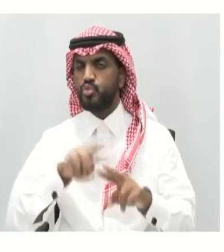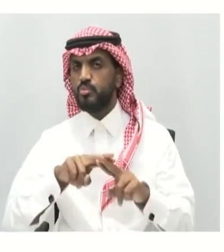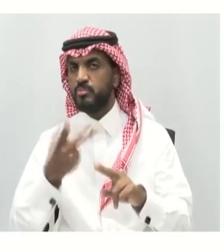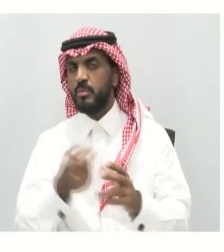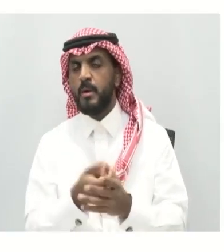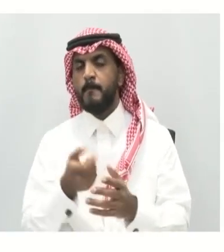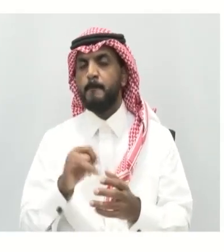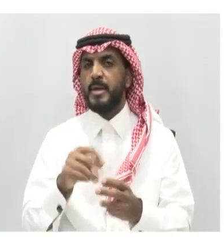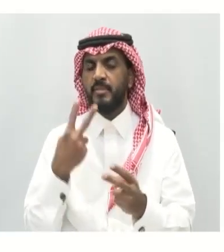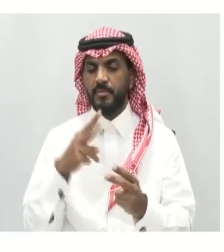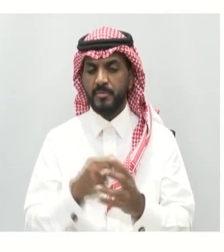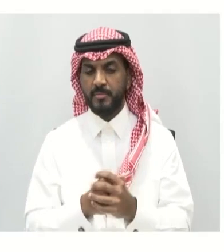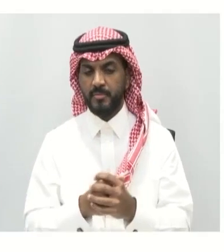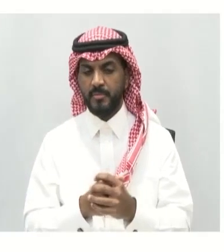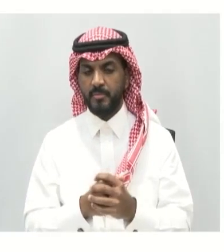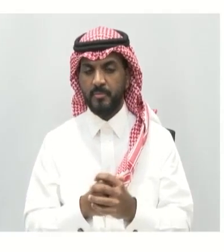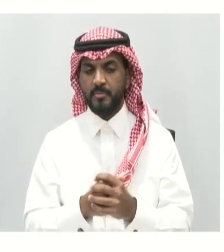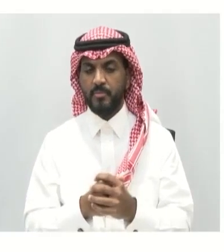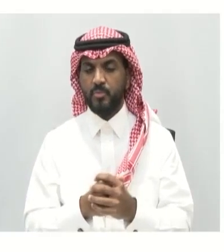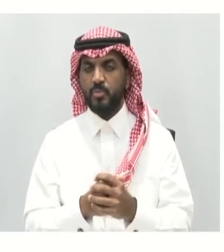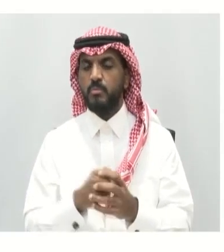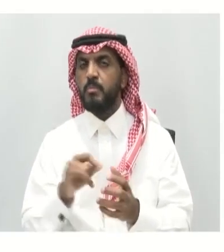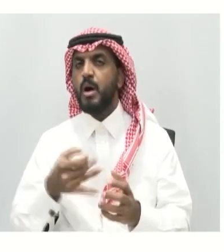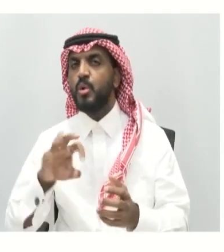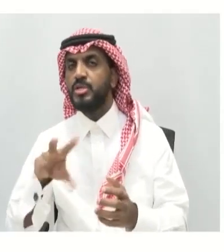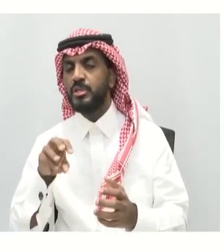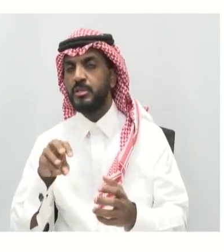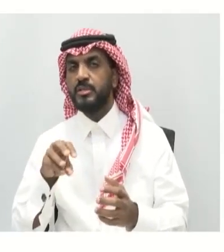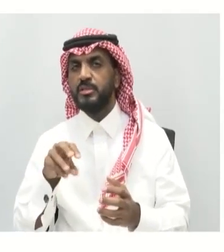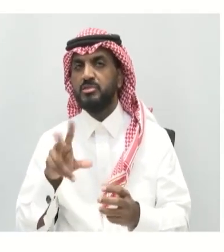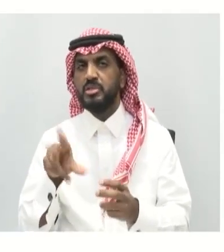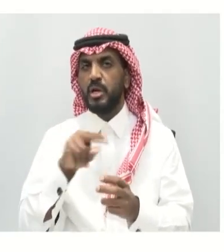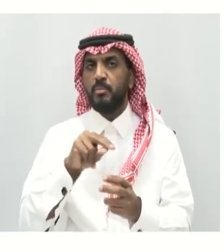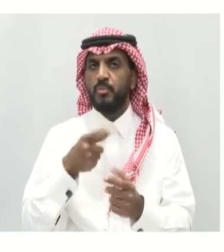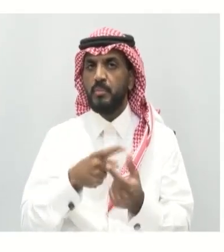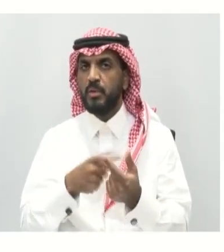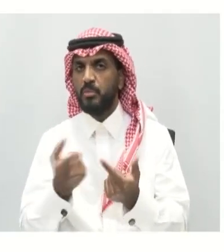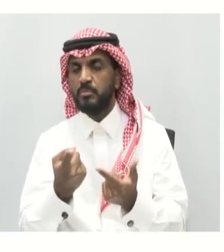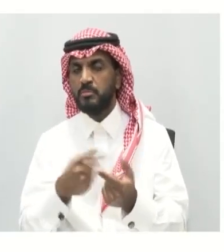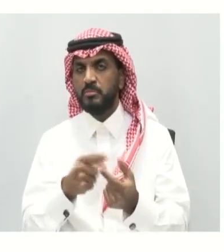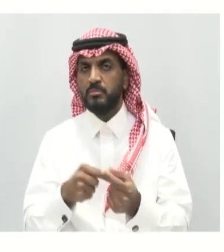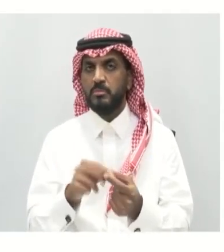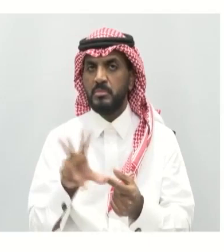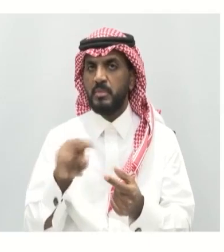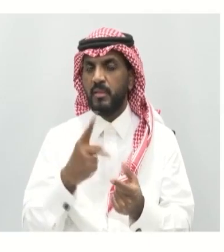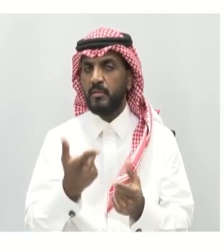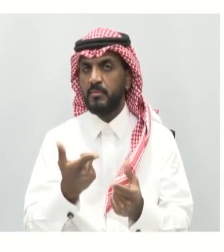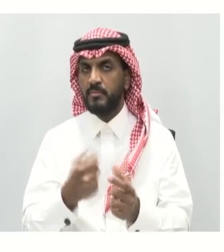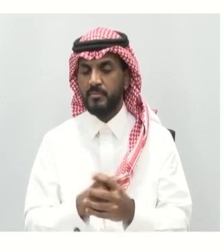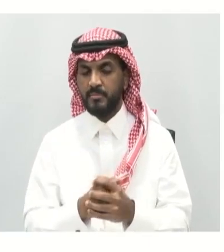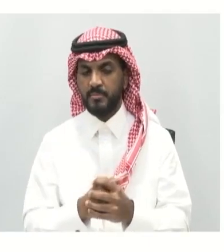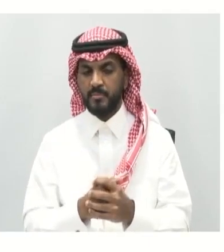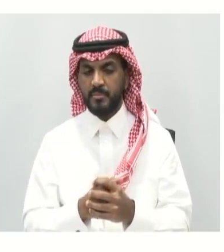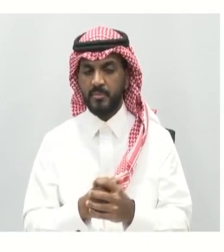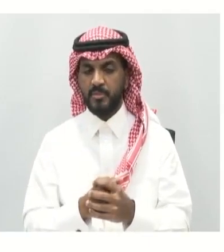يقول ما وجه التشابه بين هذه النجوم احسنتم